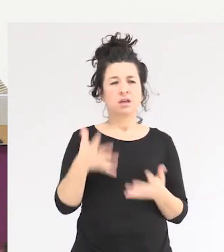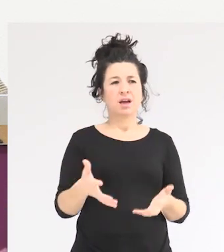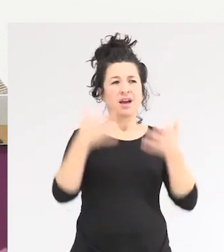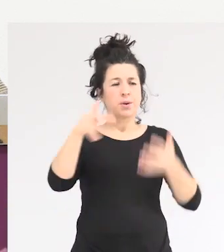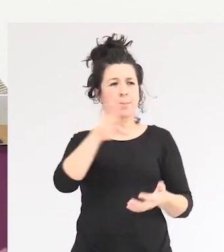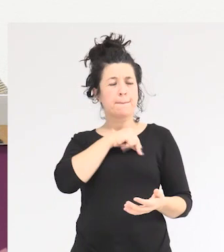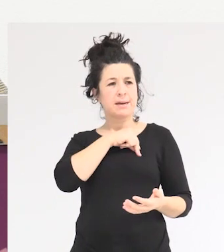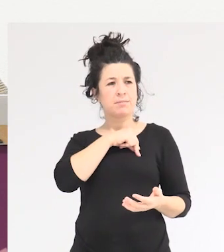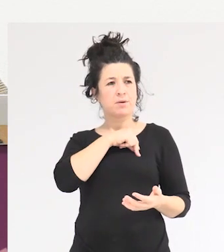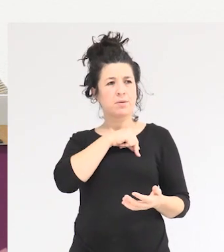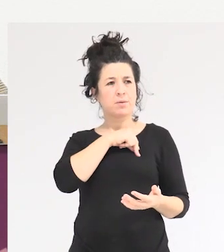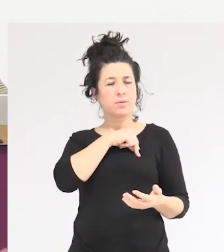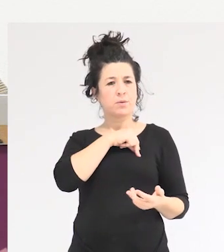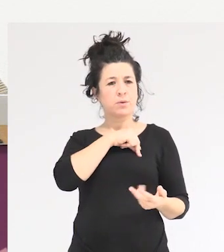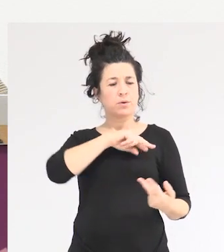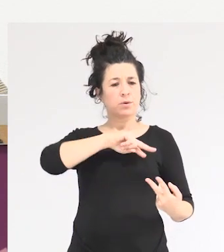Nolabait ere, euskaratuta,